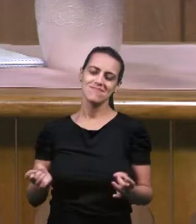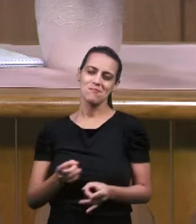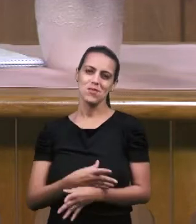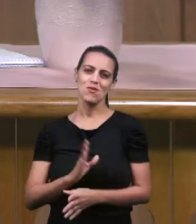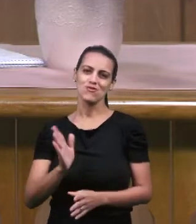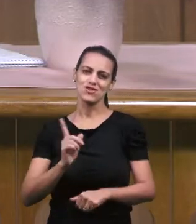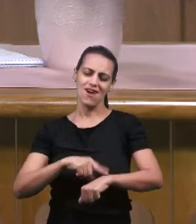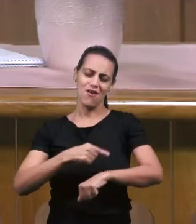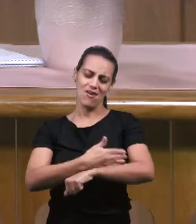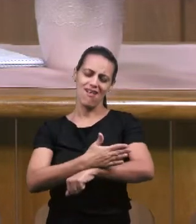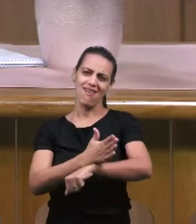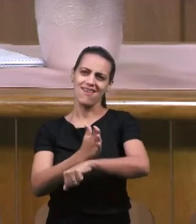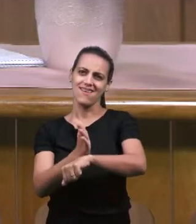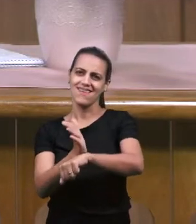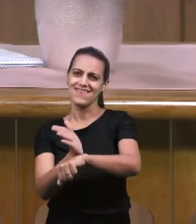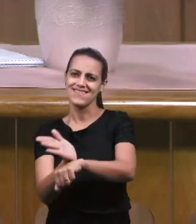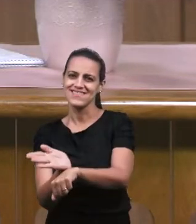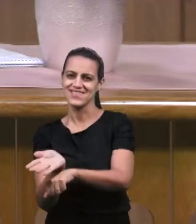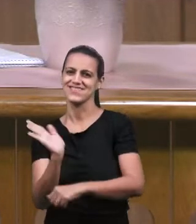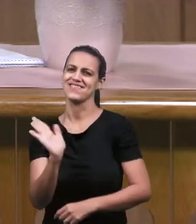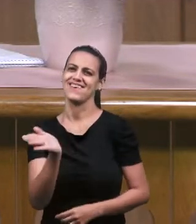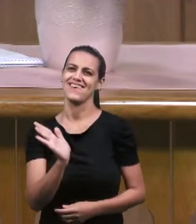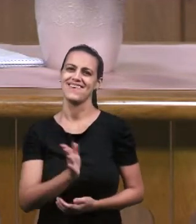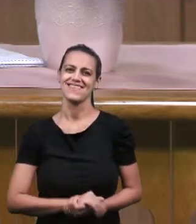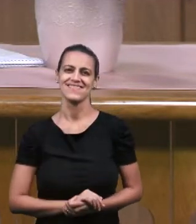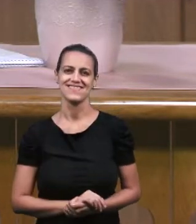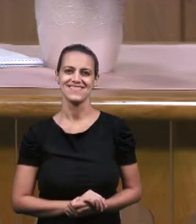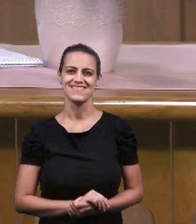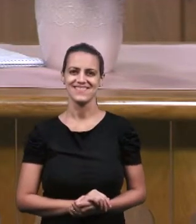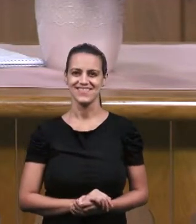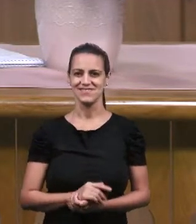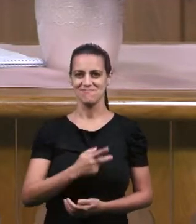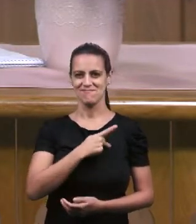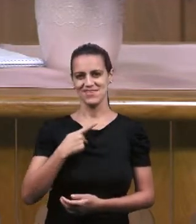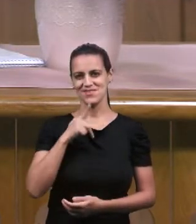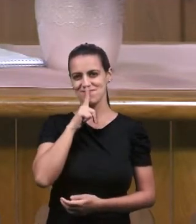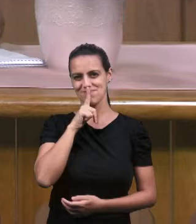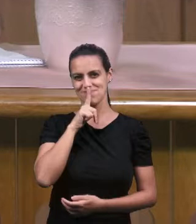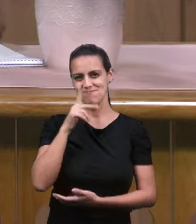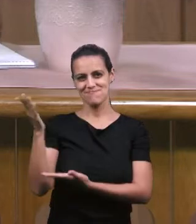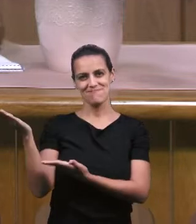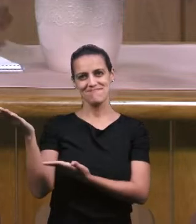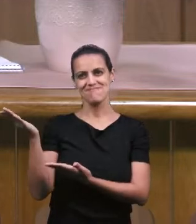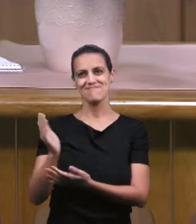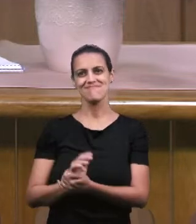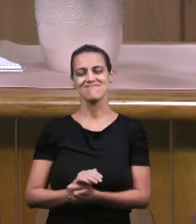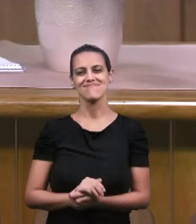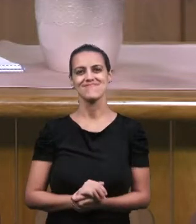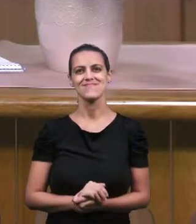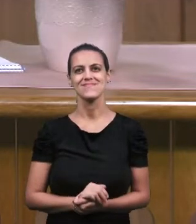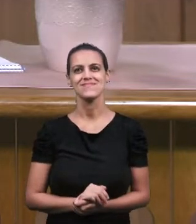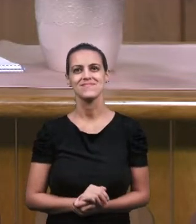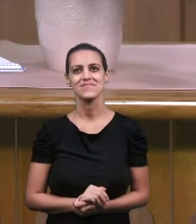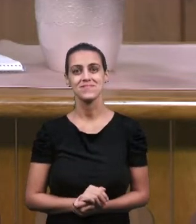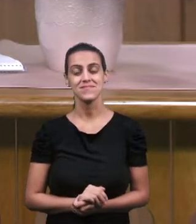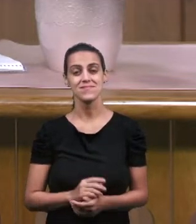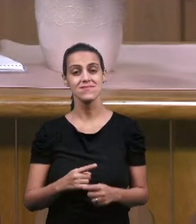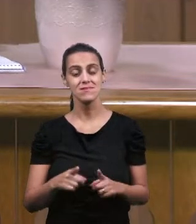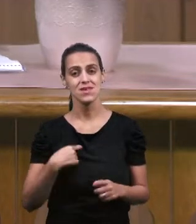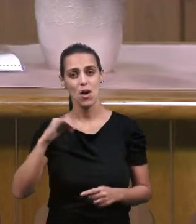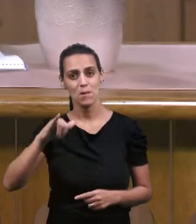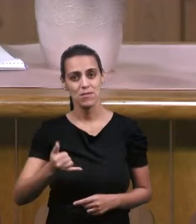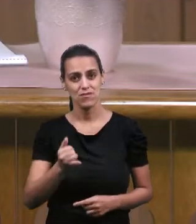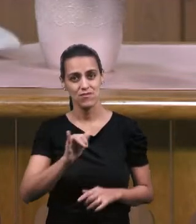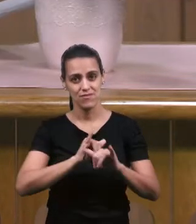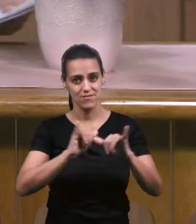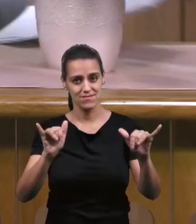Saint-Esprit. Donc, mon horaire est terminé ici. Je